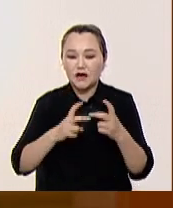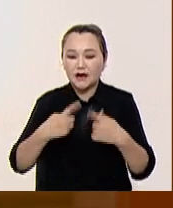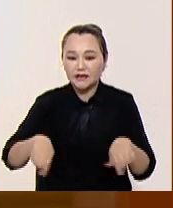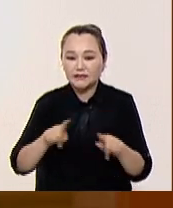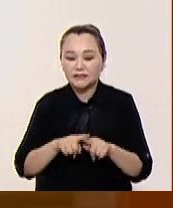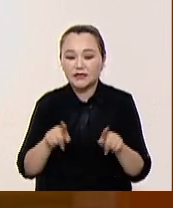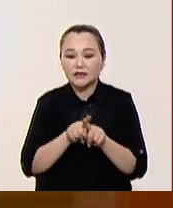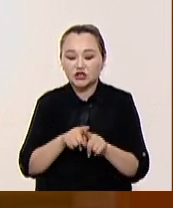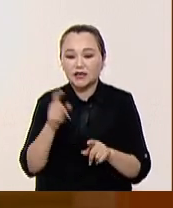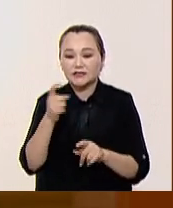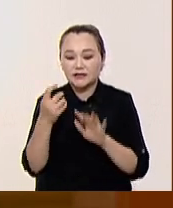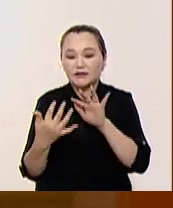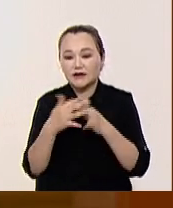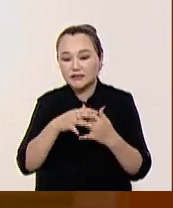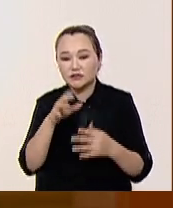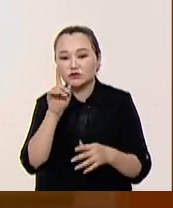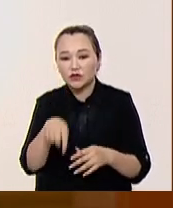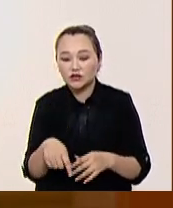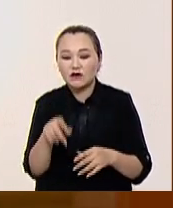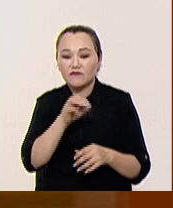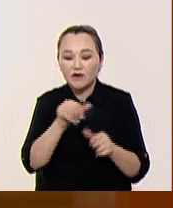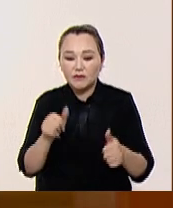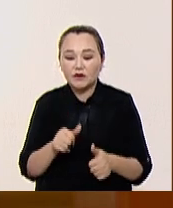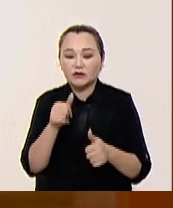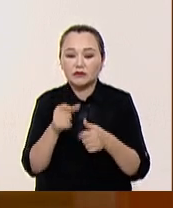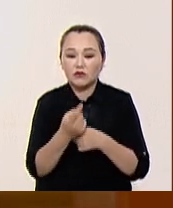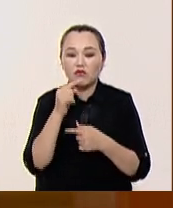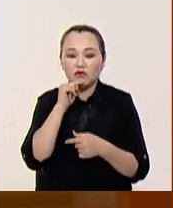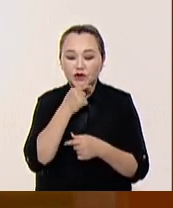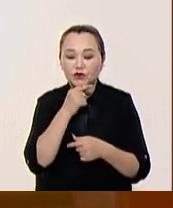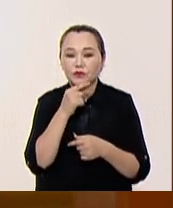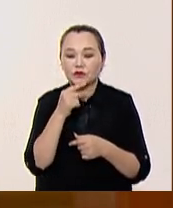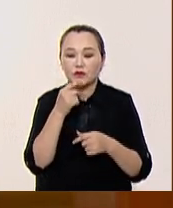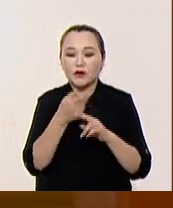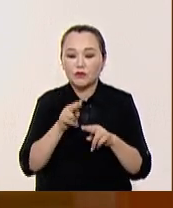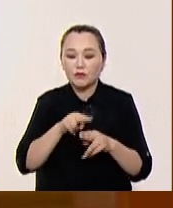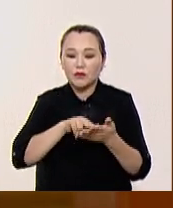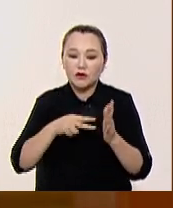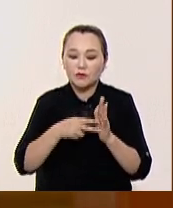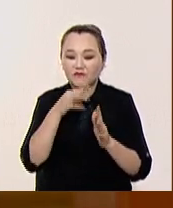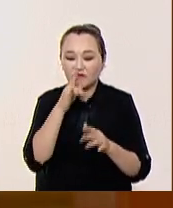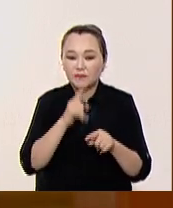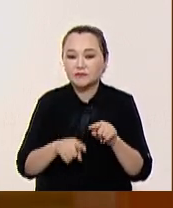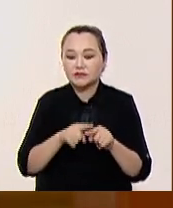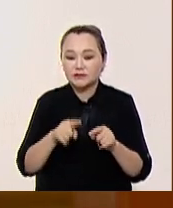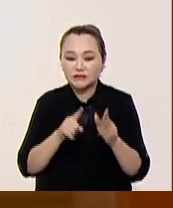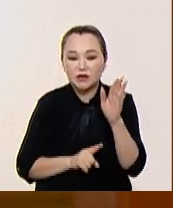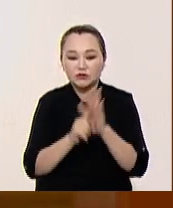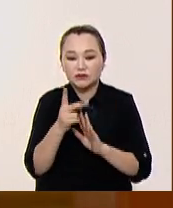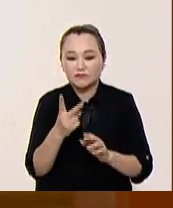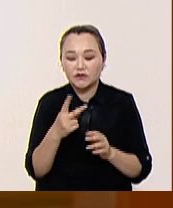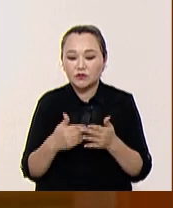предприятиями, также крестьянскими хозяйствами. Они формируют основы экономики области. Потому мы планируем в ближайшее время запустить две